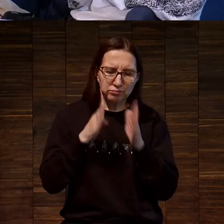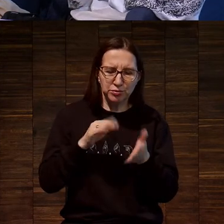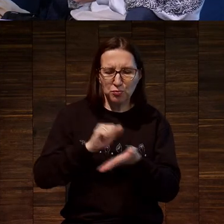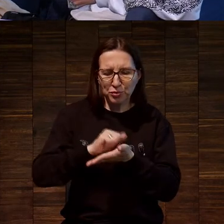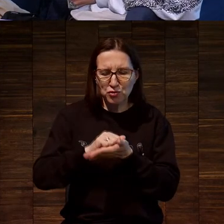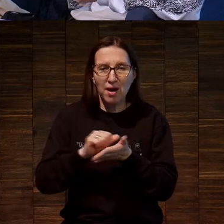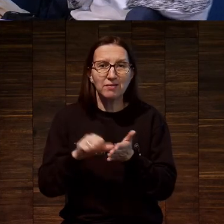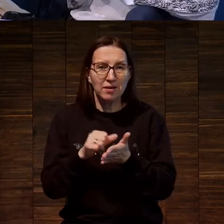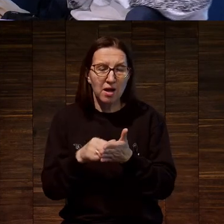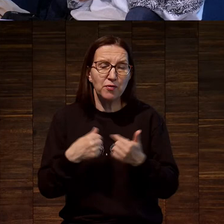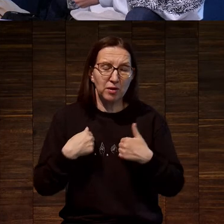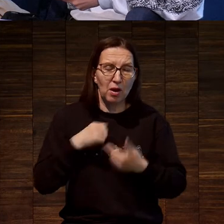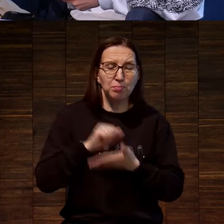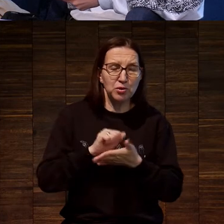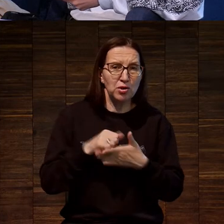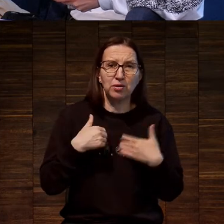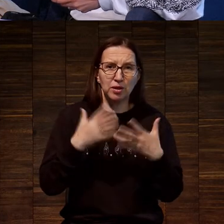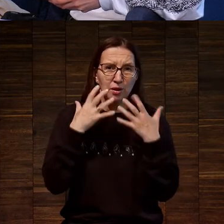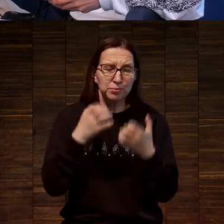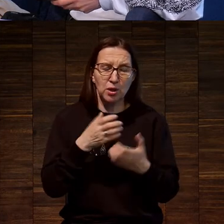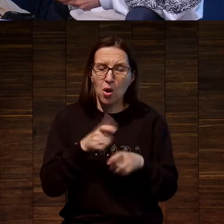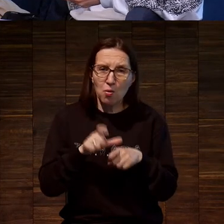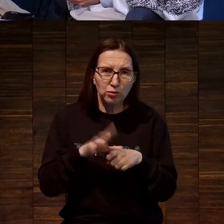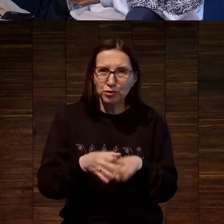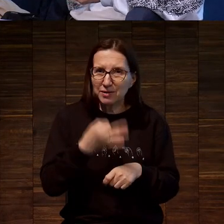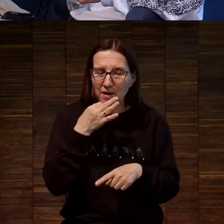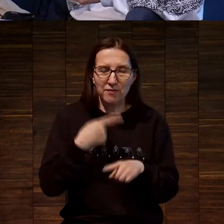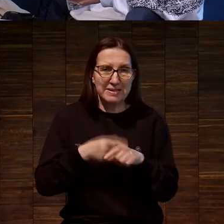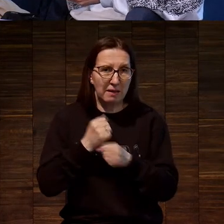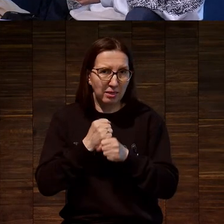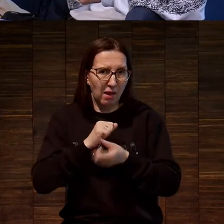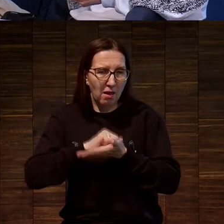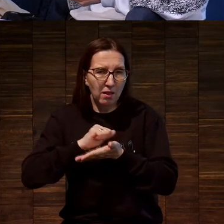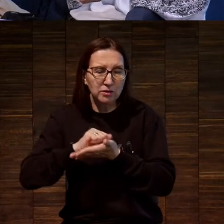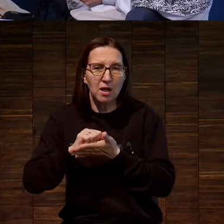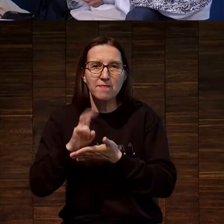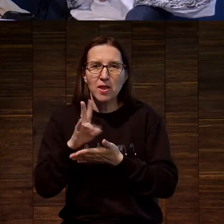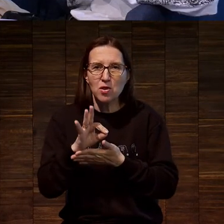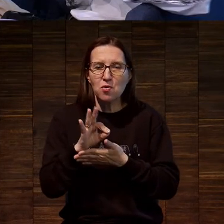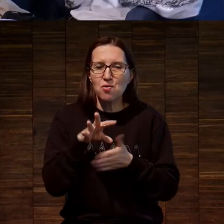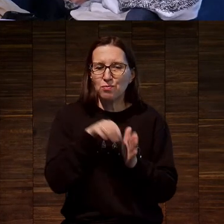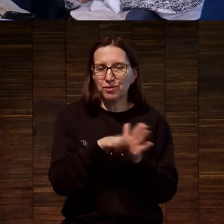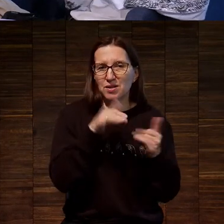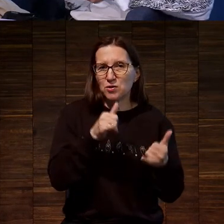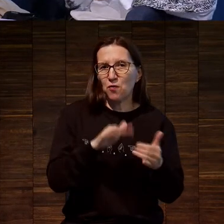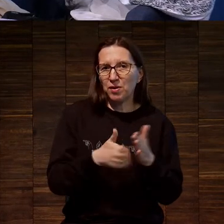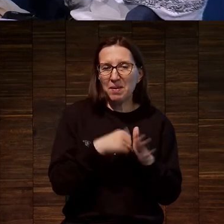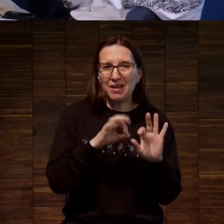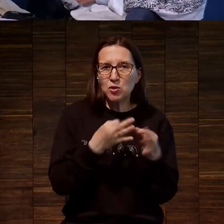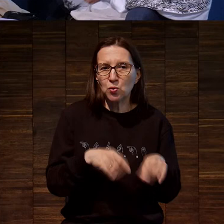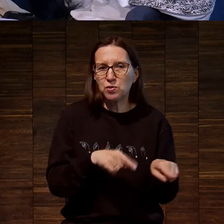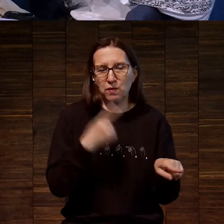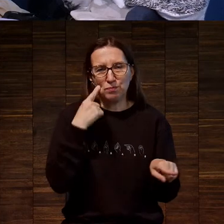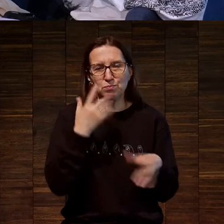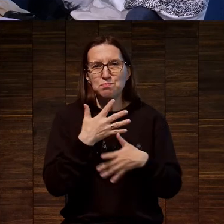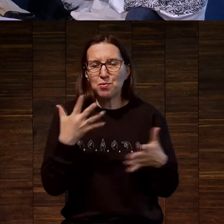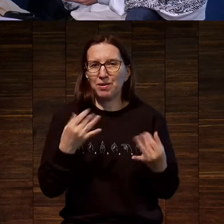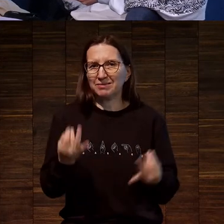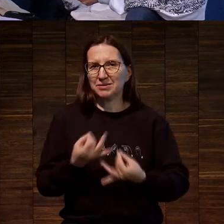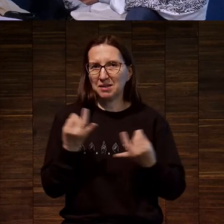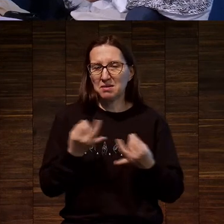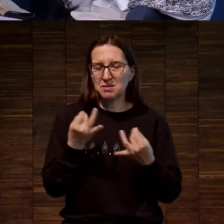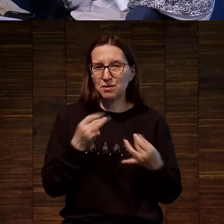то, что я печатник и очень люблю этот процесс, но мне казалось, что в современном искусстве происходят более интересные